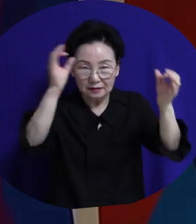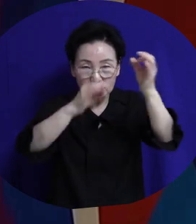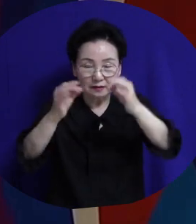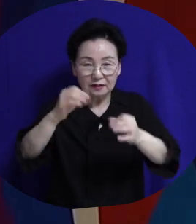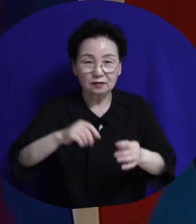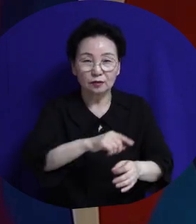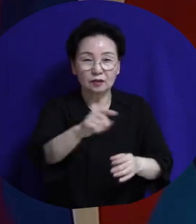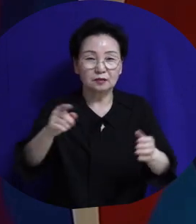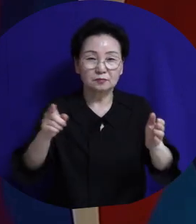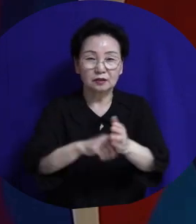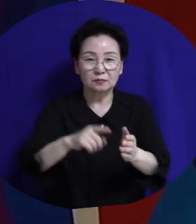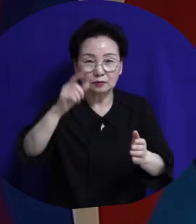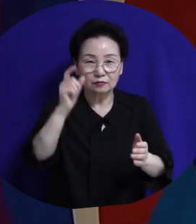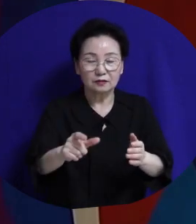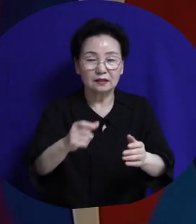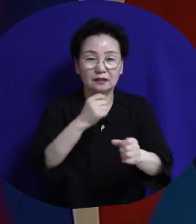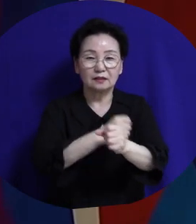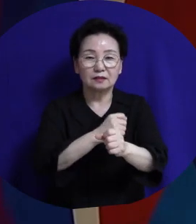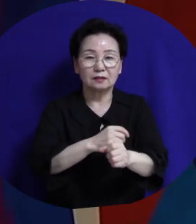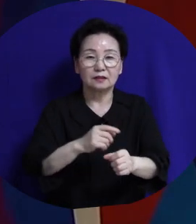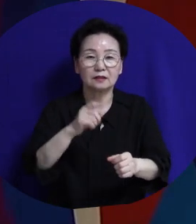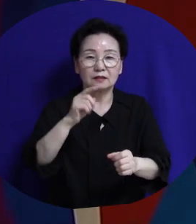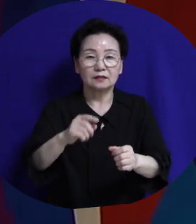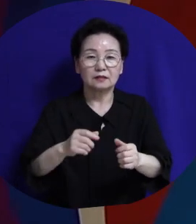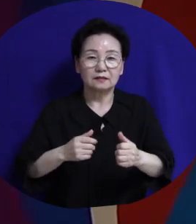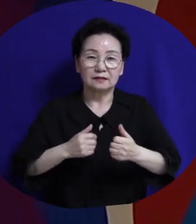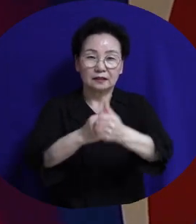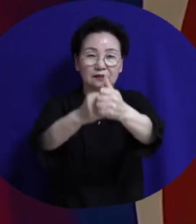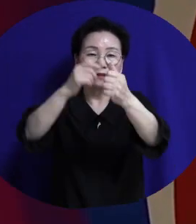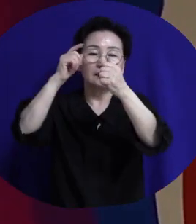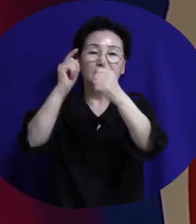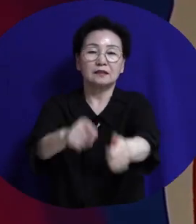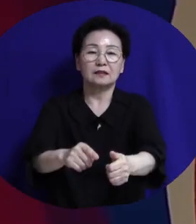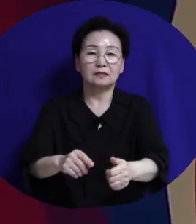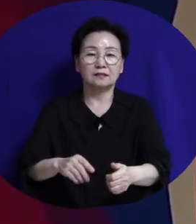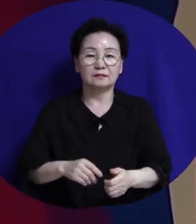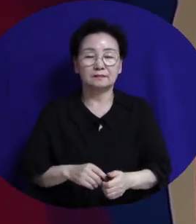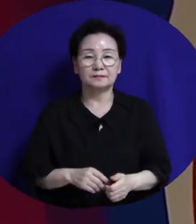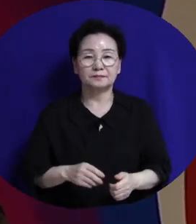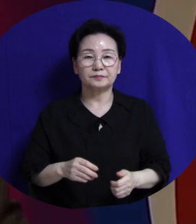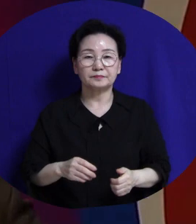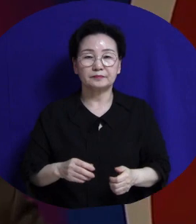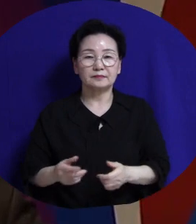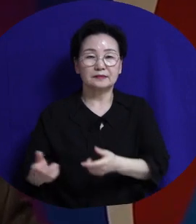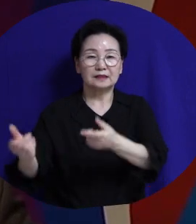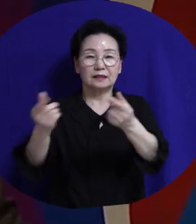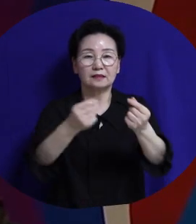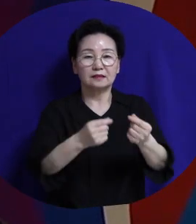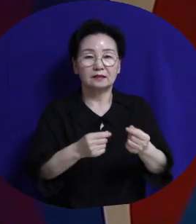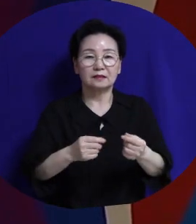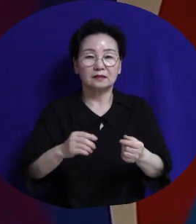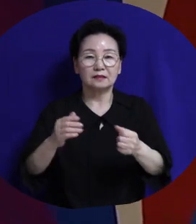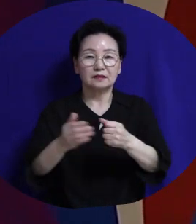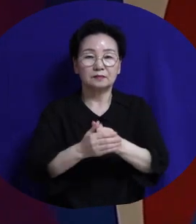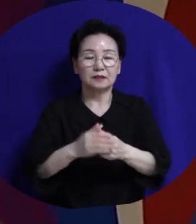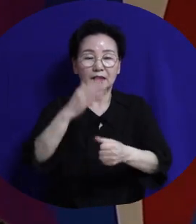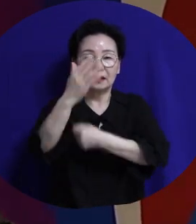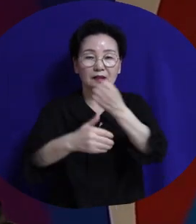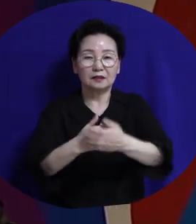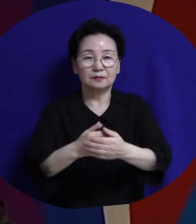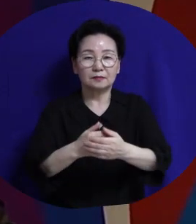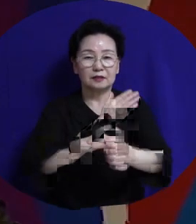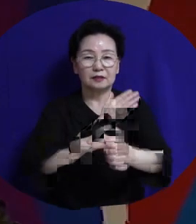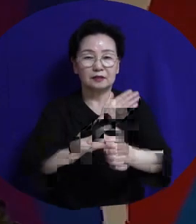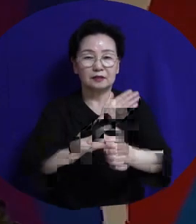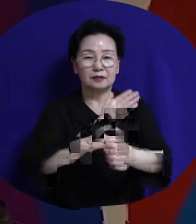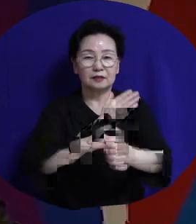저를 대적하라. 다시 한번 보겠습니다. 처음부터 다 같이 시작. 그러므로 하나님의 능하신 손